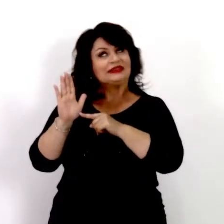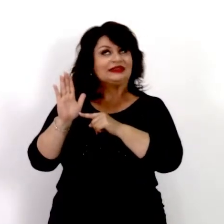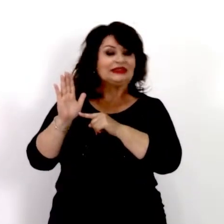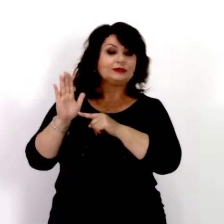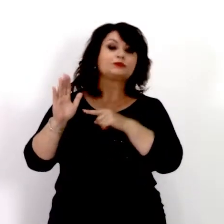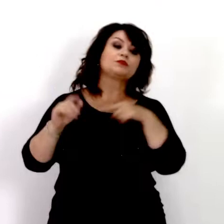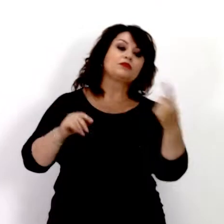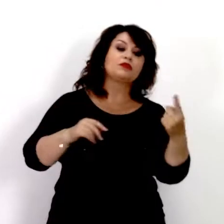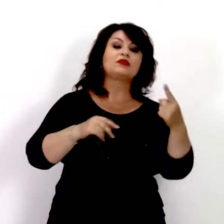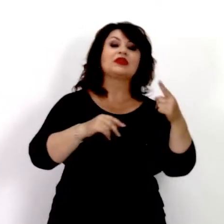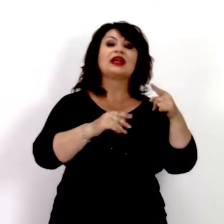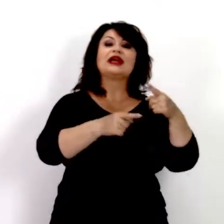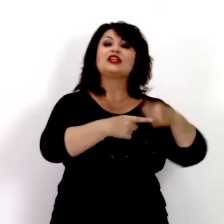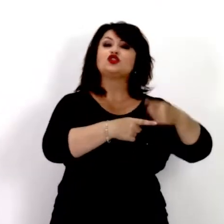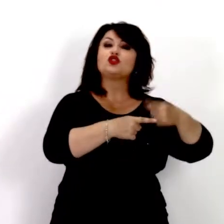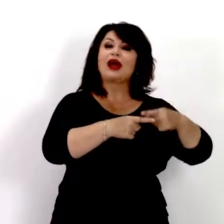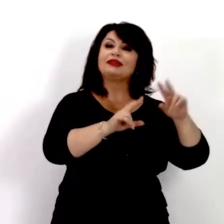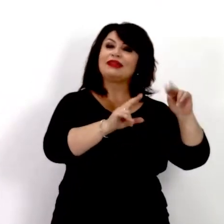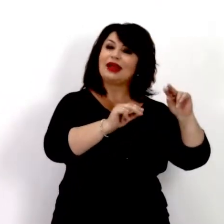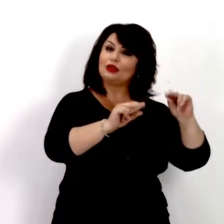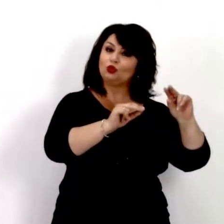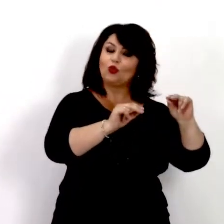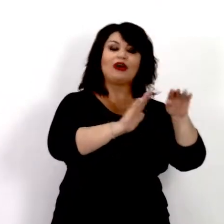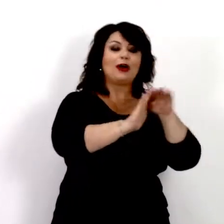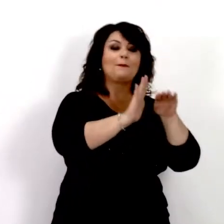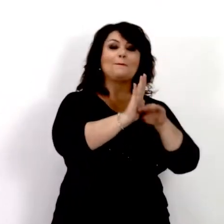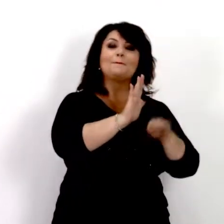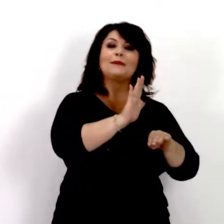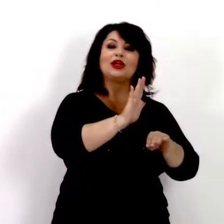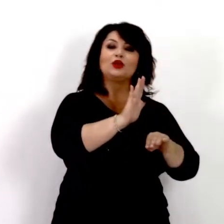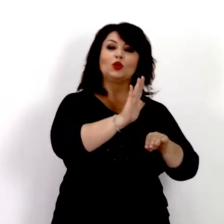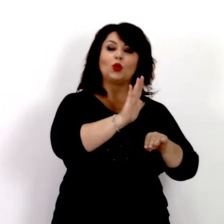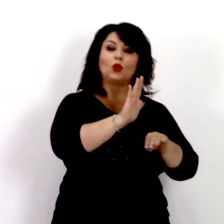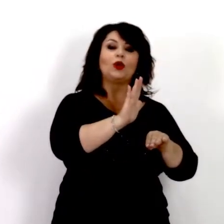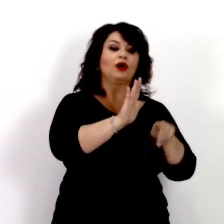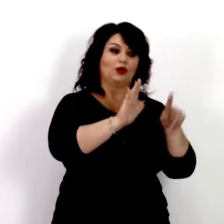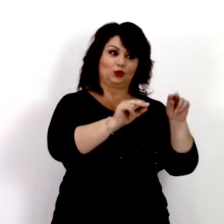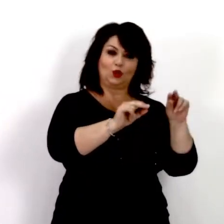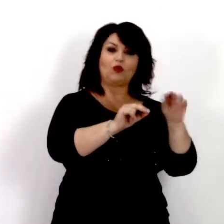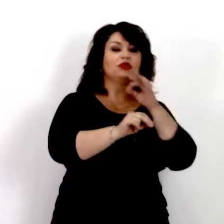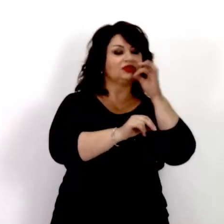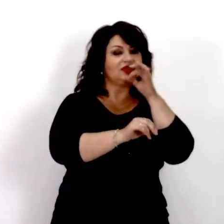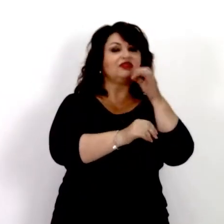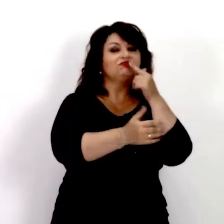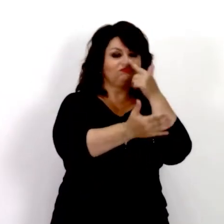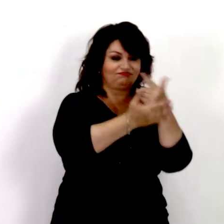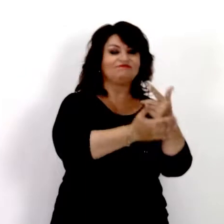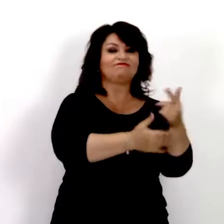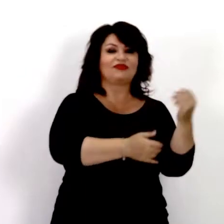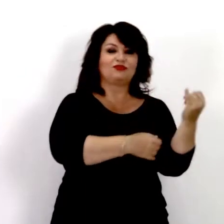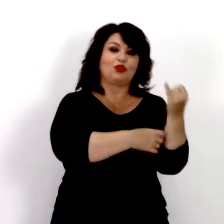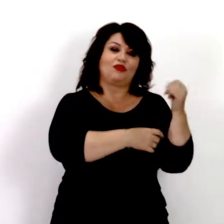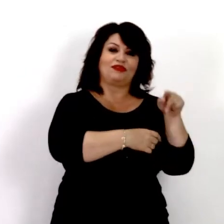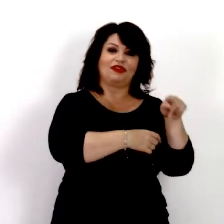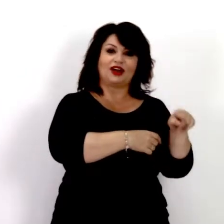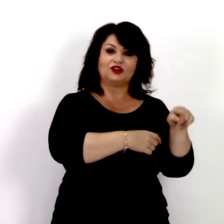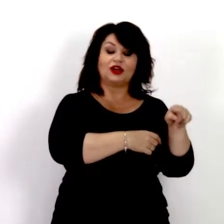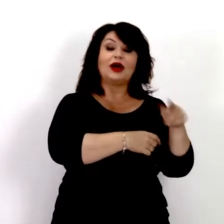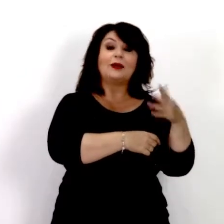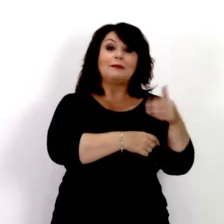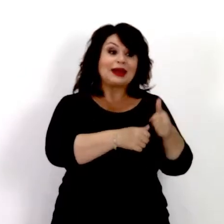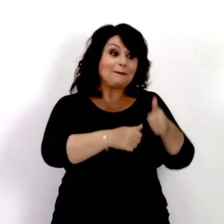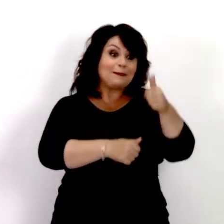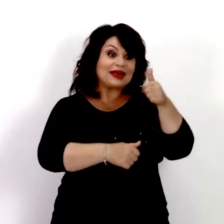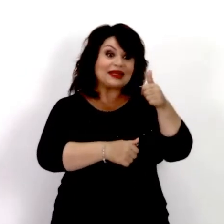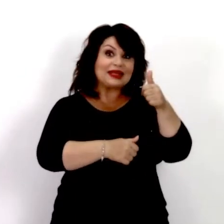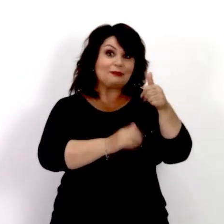un locale nuovo che andiamo ad aprire, dobbiamo sicuramente tenere in considerazione che il menu deve precedere